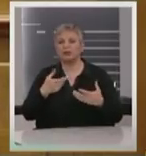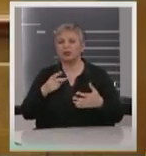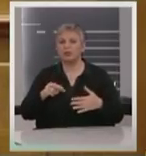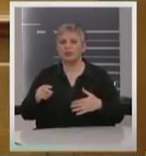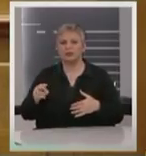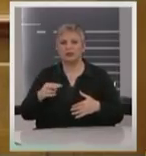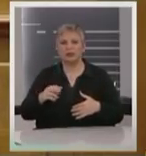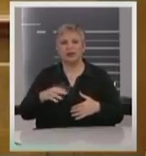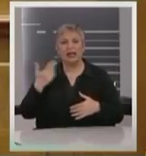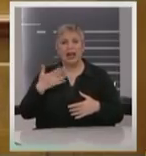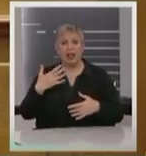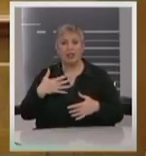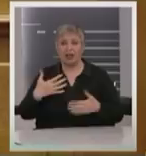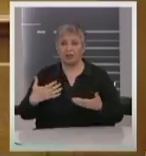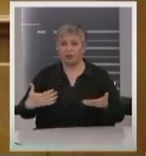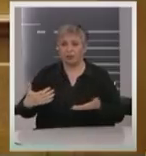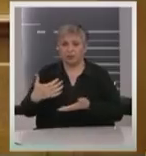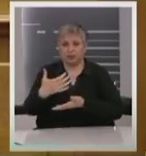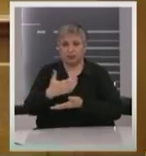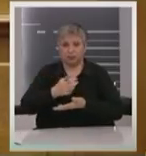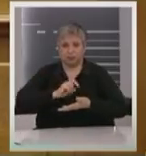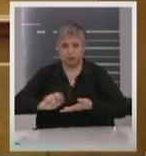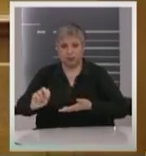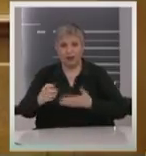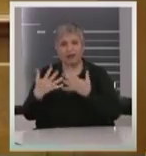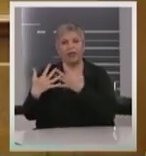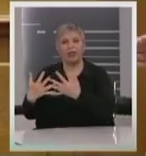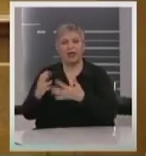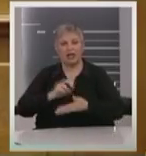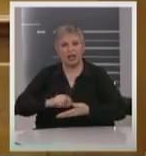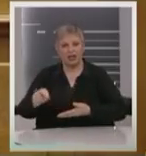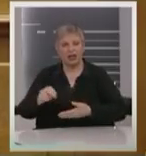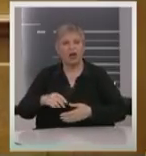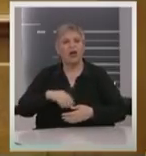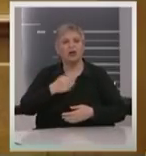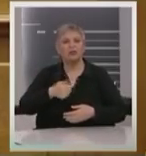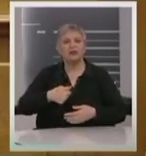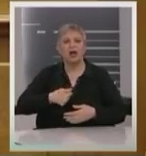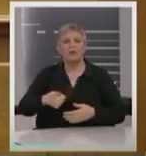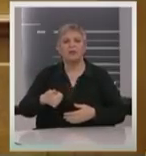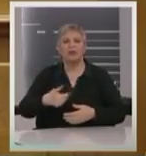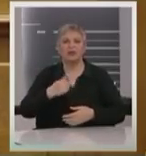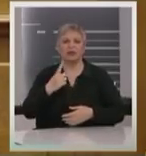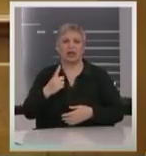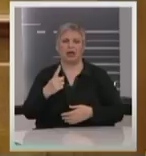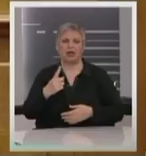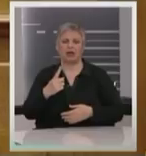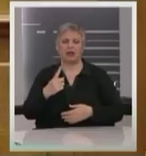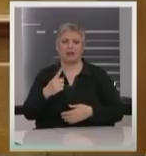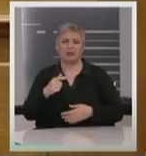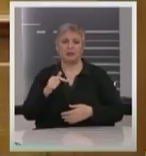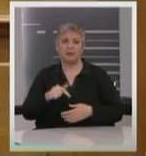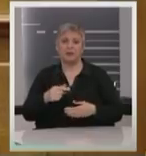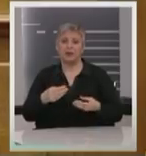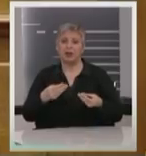μεταπολίτευσης. Τη μία τσέπη παίρνετε 10 για να δώσετε πίσω στην άλλη τσέπη 1. Γιατί τα